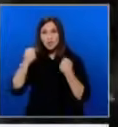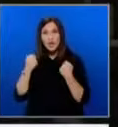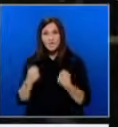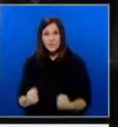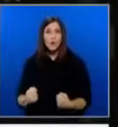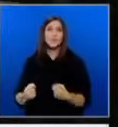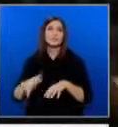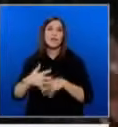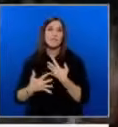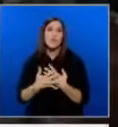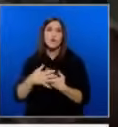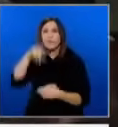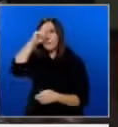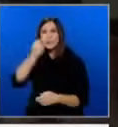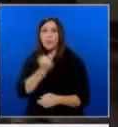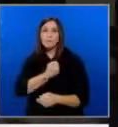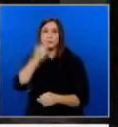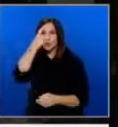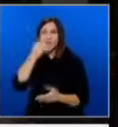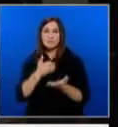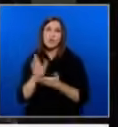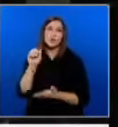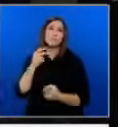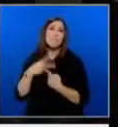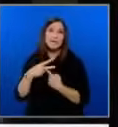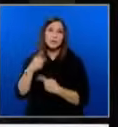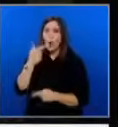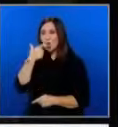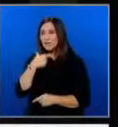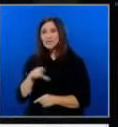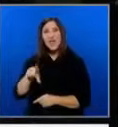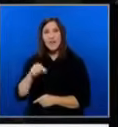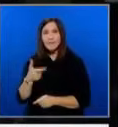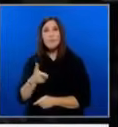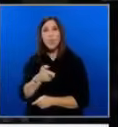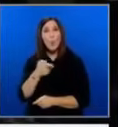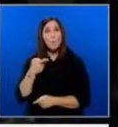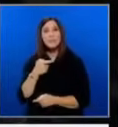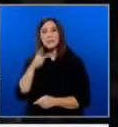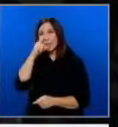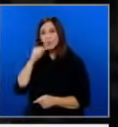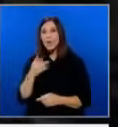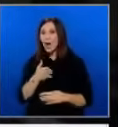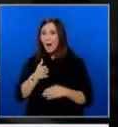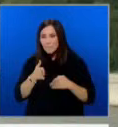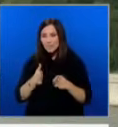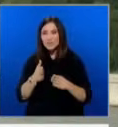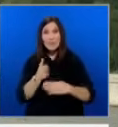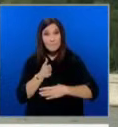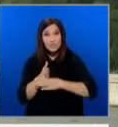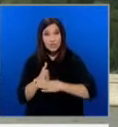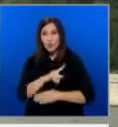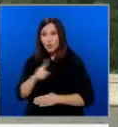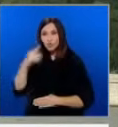в Германия за убийството на чеченец. Според медийни публикации, той е личният наемен убиец на Путин, а пътищата им се пресичат още